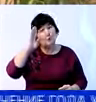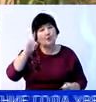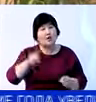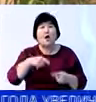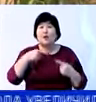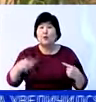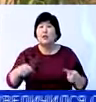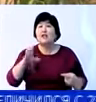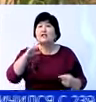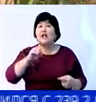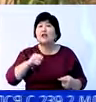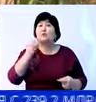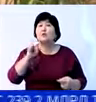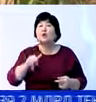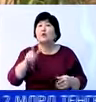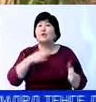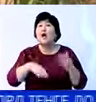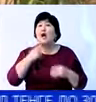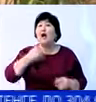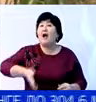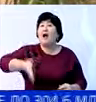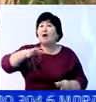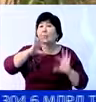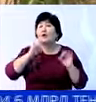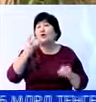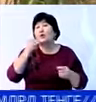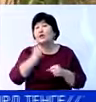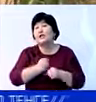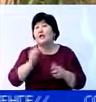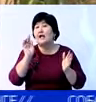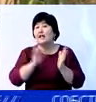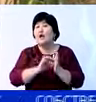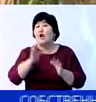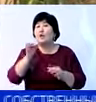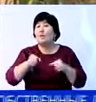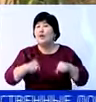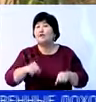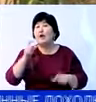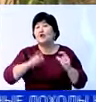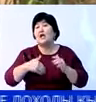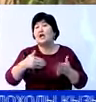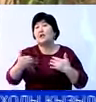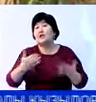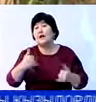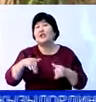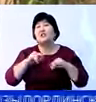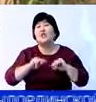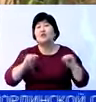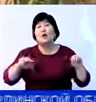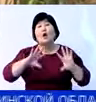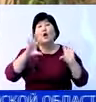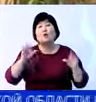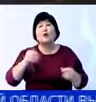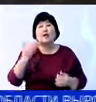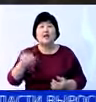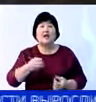Другой – стендап-шоу, чтобы развивать ораторское искусство. Третий делает акцент на права студентов и взаимоотношения с преподавателями. Словом,